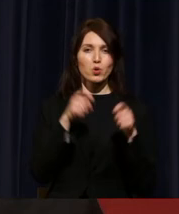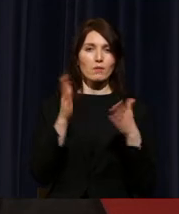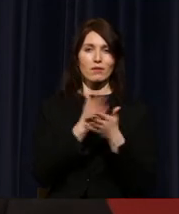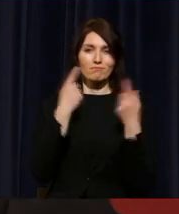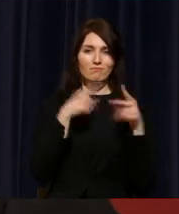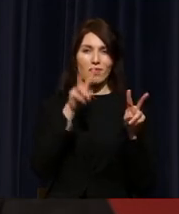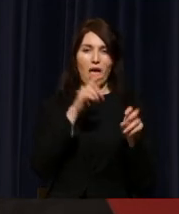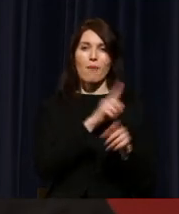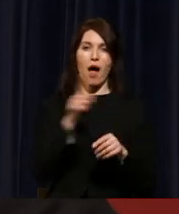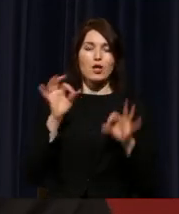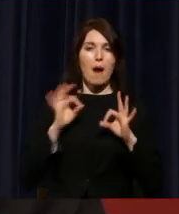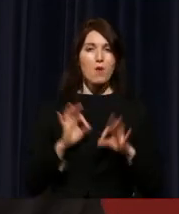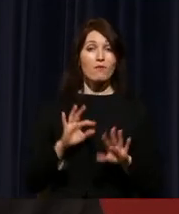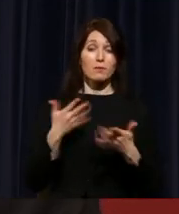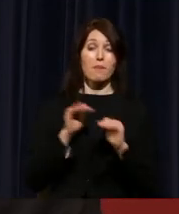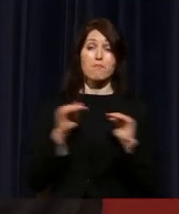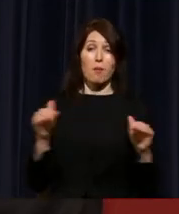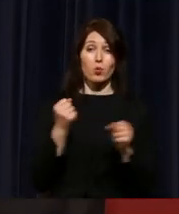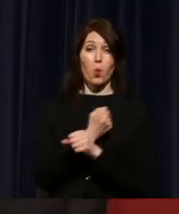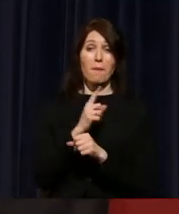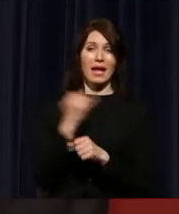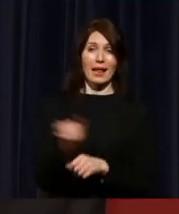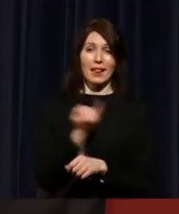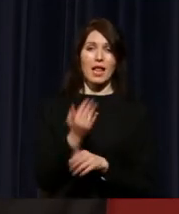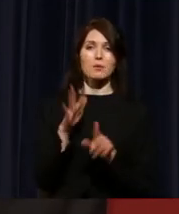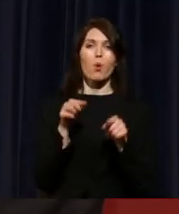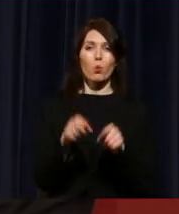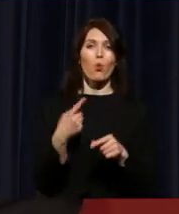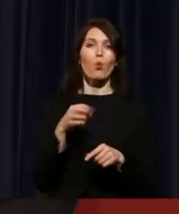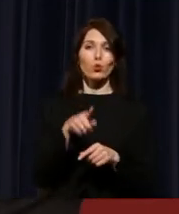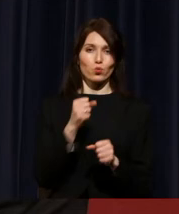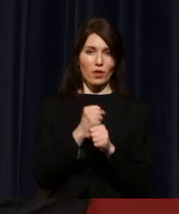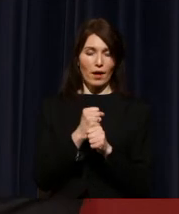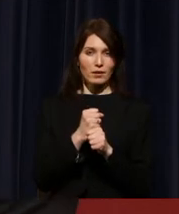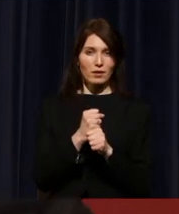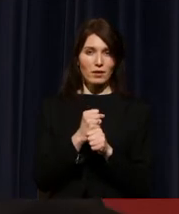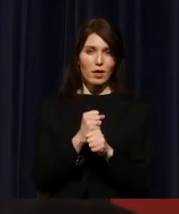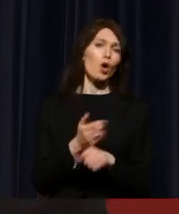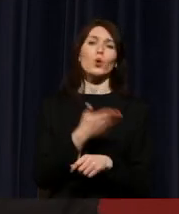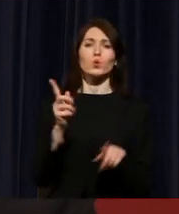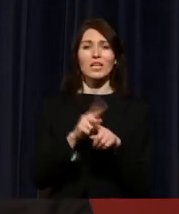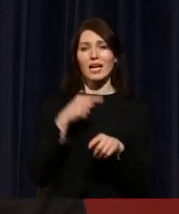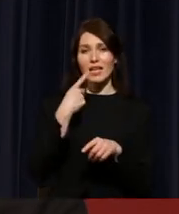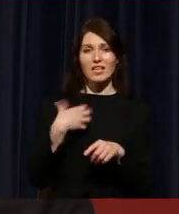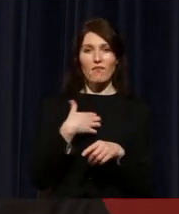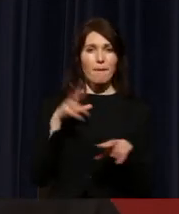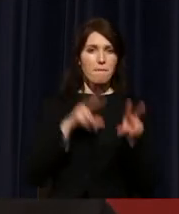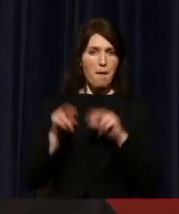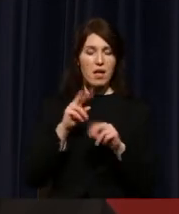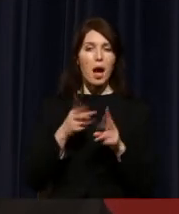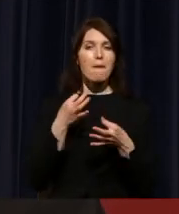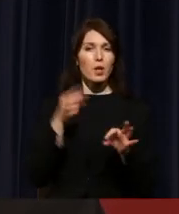katrā profesijā, bet pamatā tomēr ir interese par to, ko tu dari. Starp citu, jūs teicāt par to, ka vajag pamēģināt